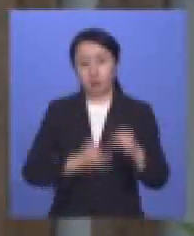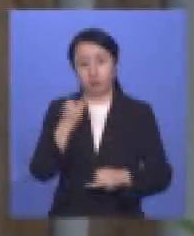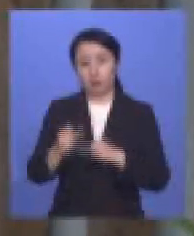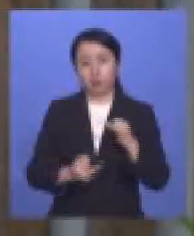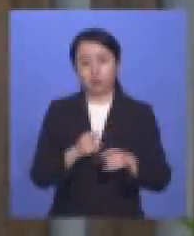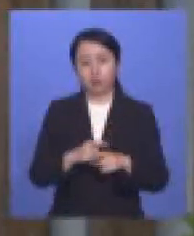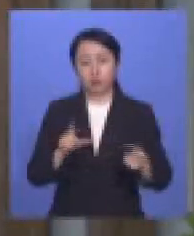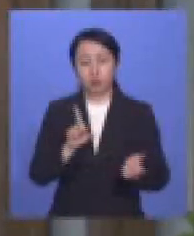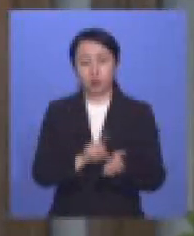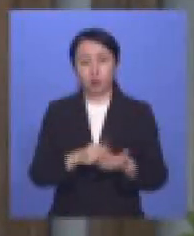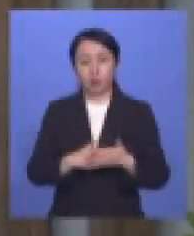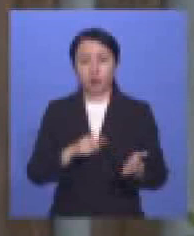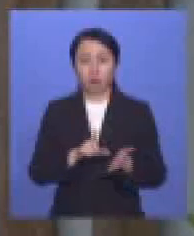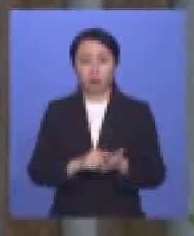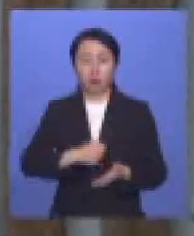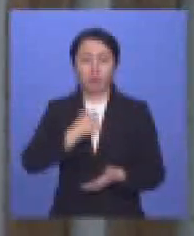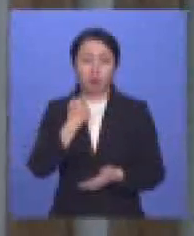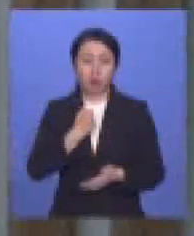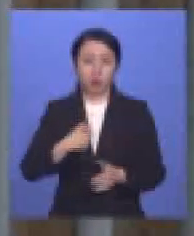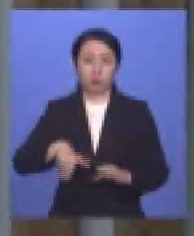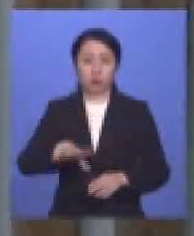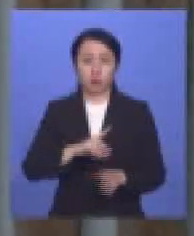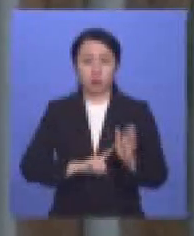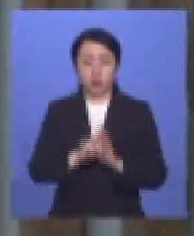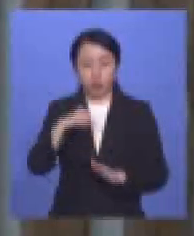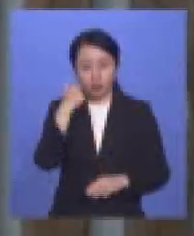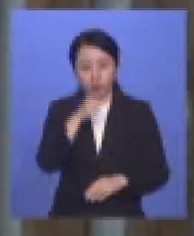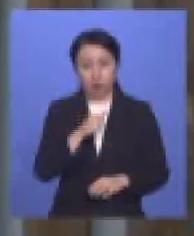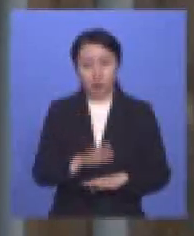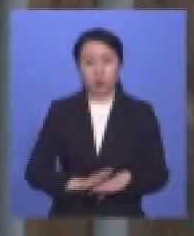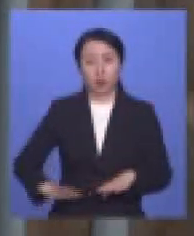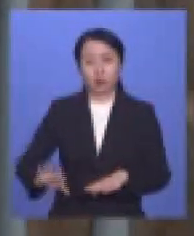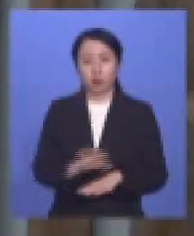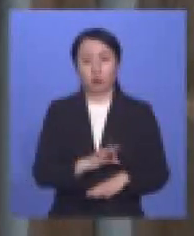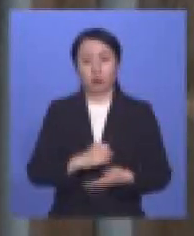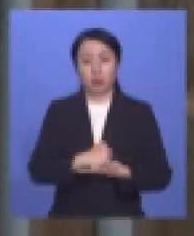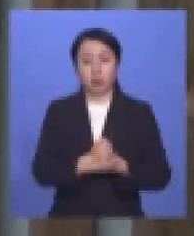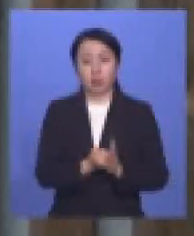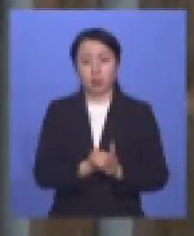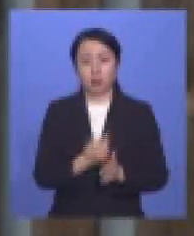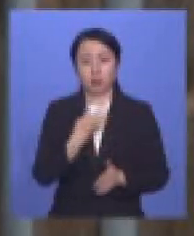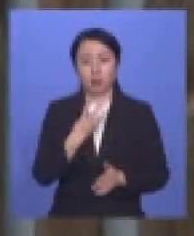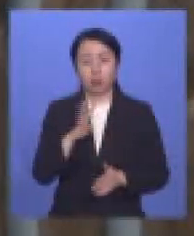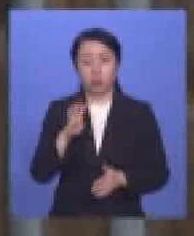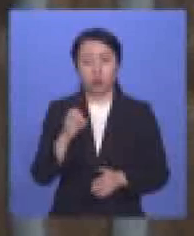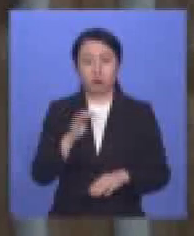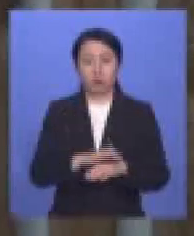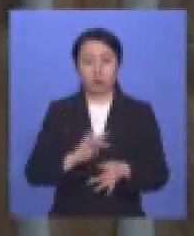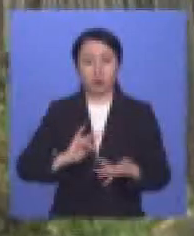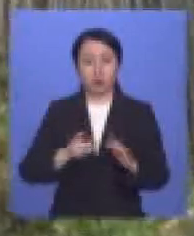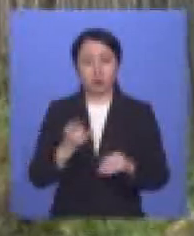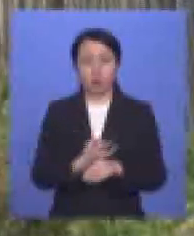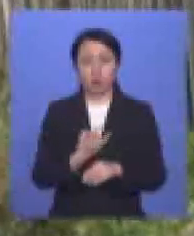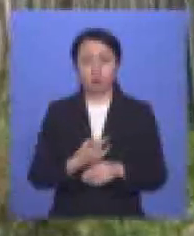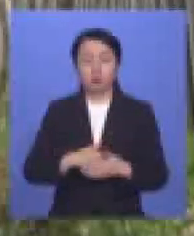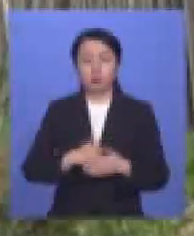лицами пенсионного и предпенсионного возраста. Всего с начала текущего года на территории области зарегистрировано 440 фактов